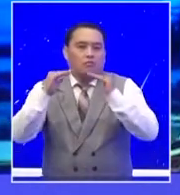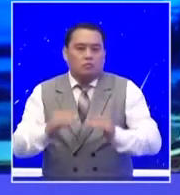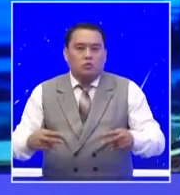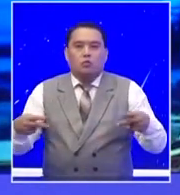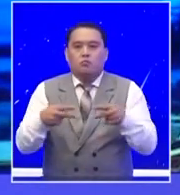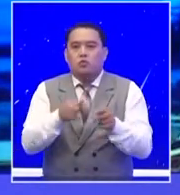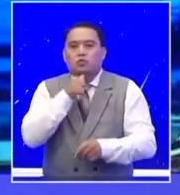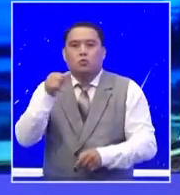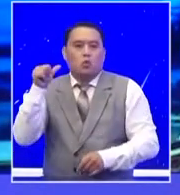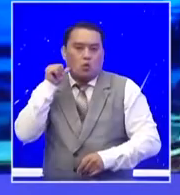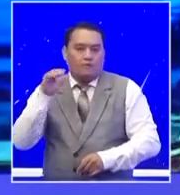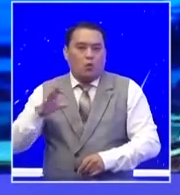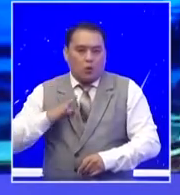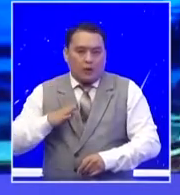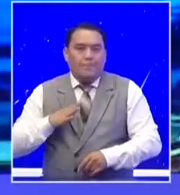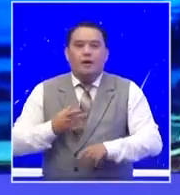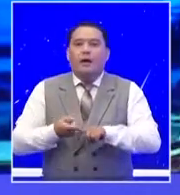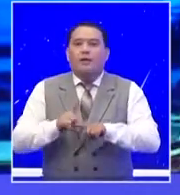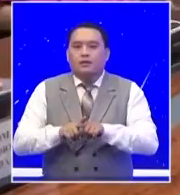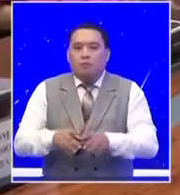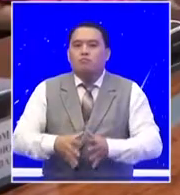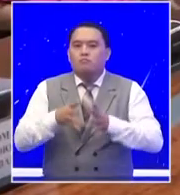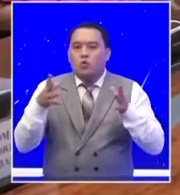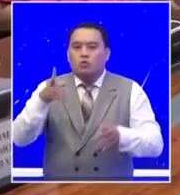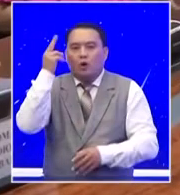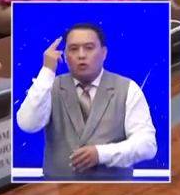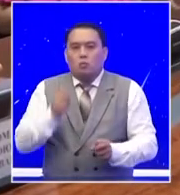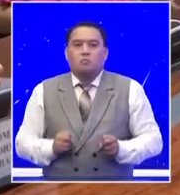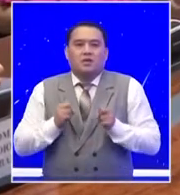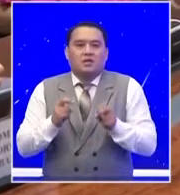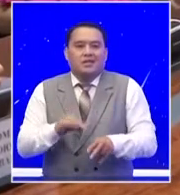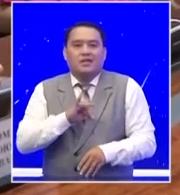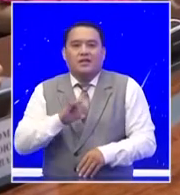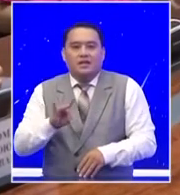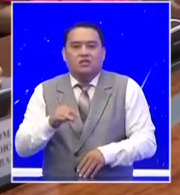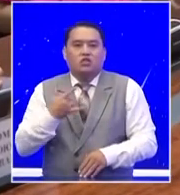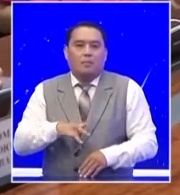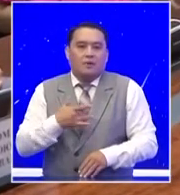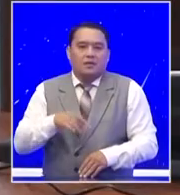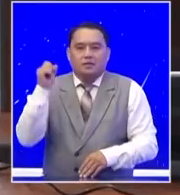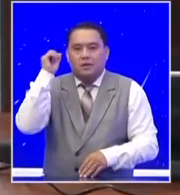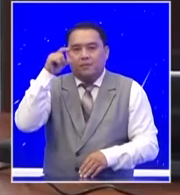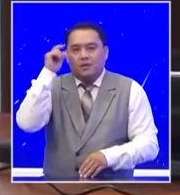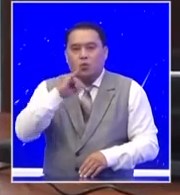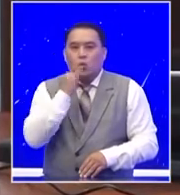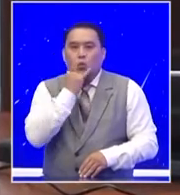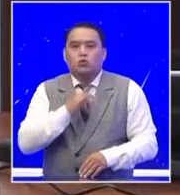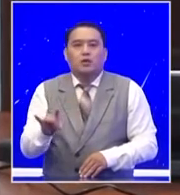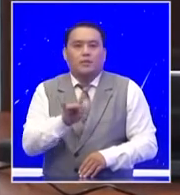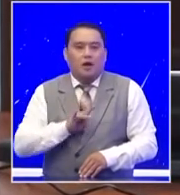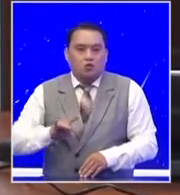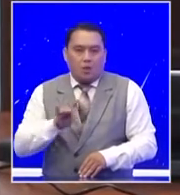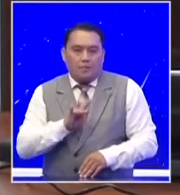сравнению с аналогичным периодом прошлого года. Наибольшее количество преступлений выявлено в Илийском, Жамбылском, Искельдинском и Уйгурском